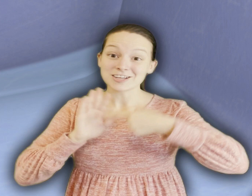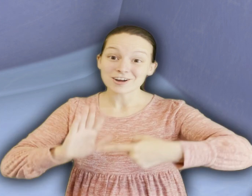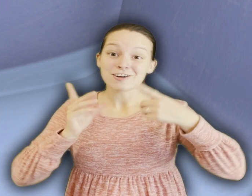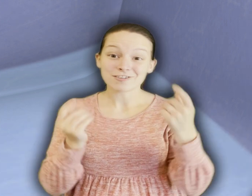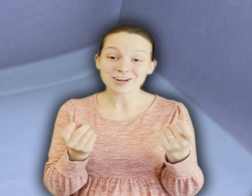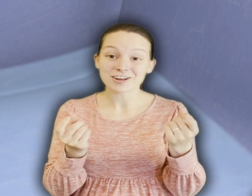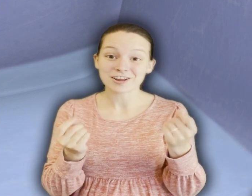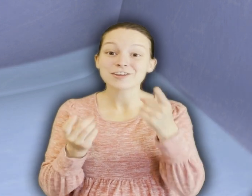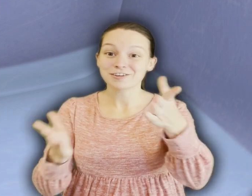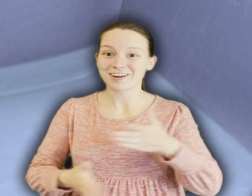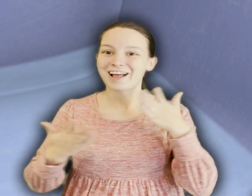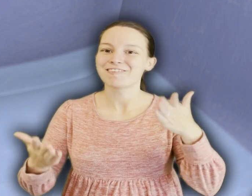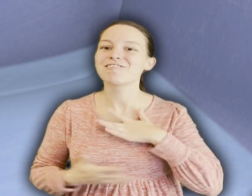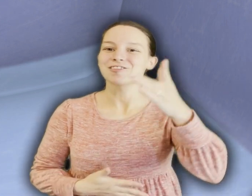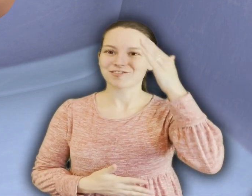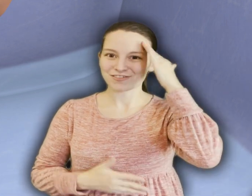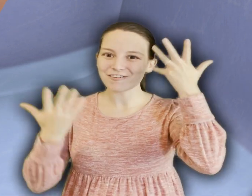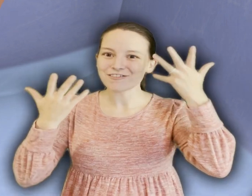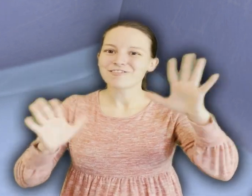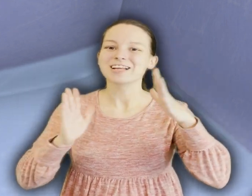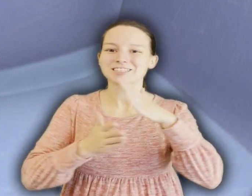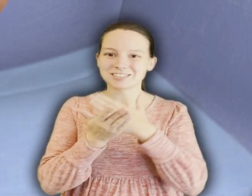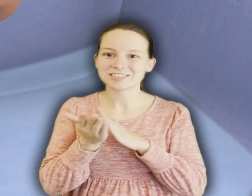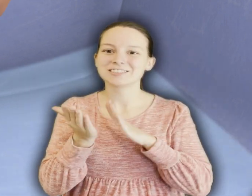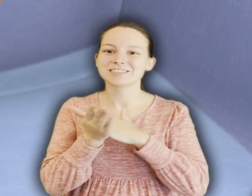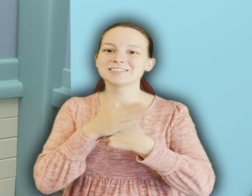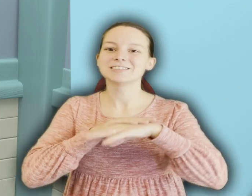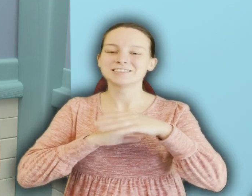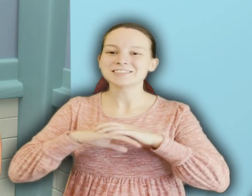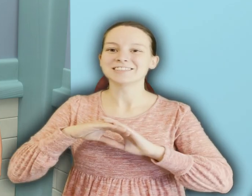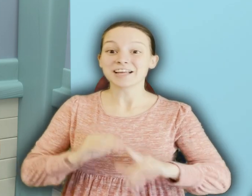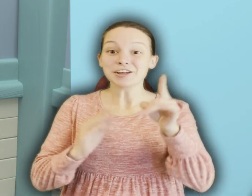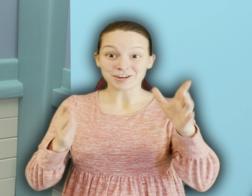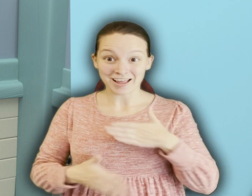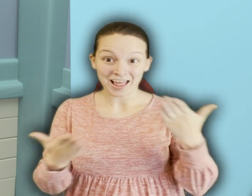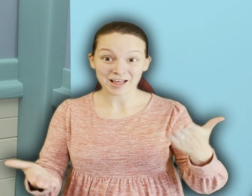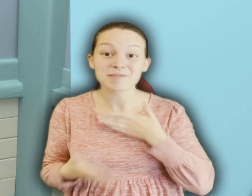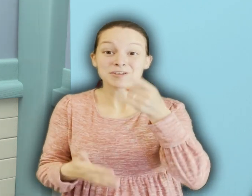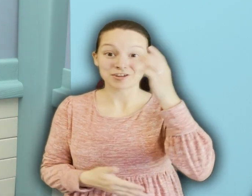う。食べたかったら手をこすろう。食べたかったら